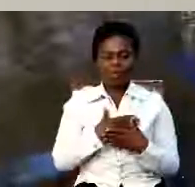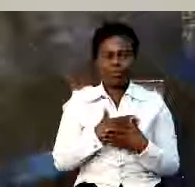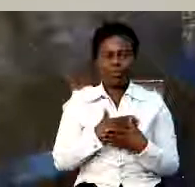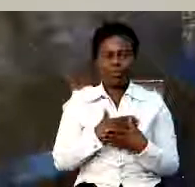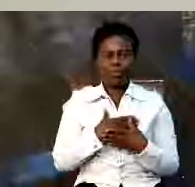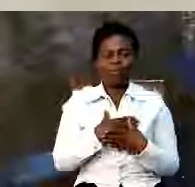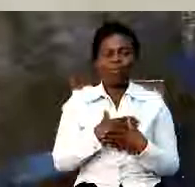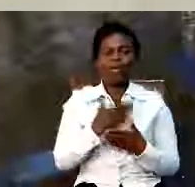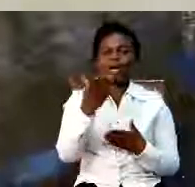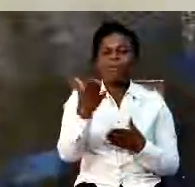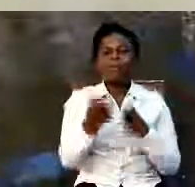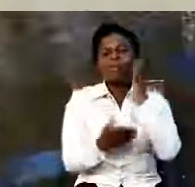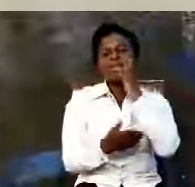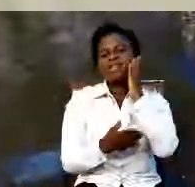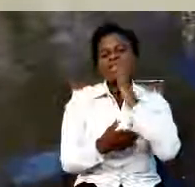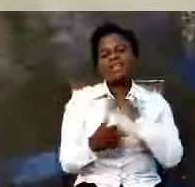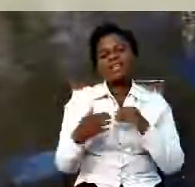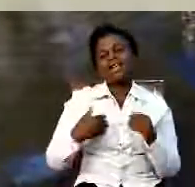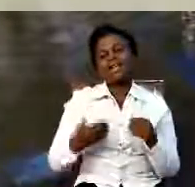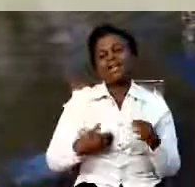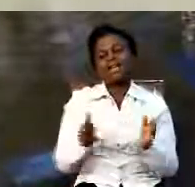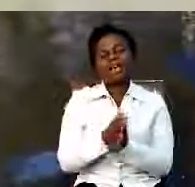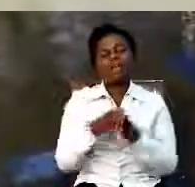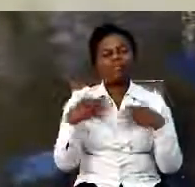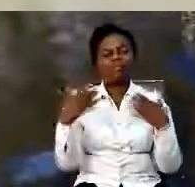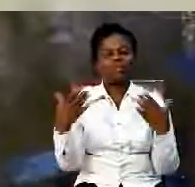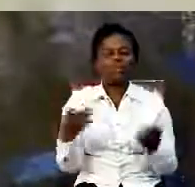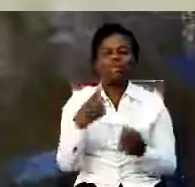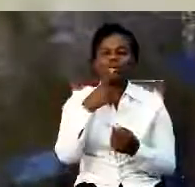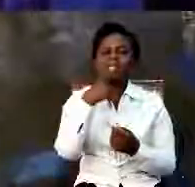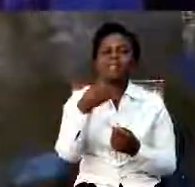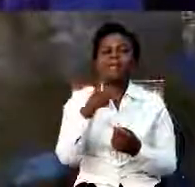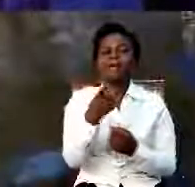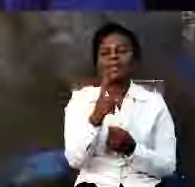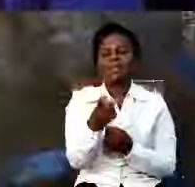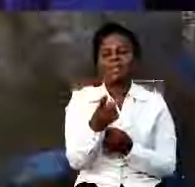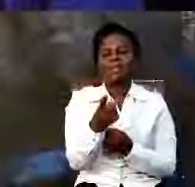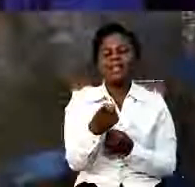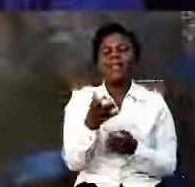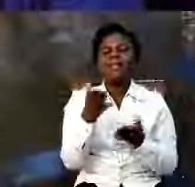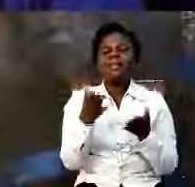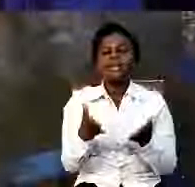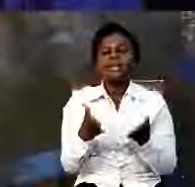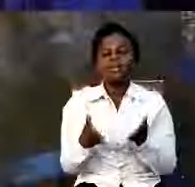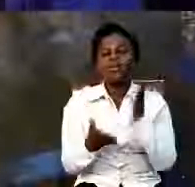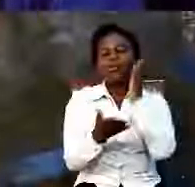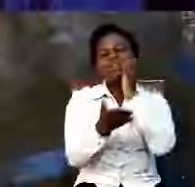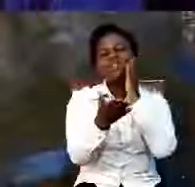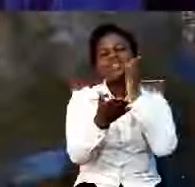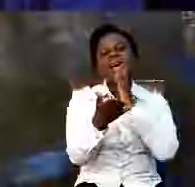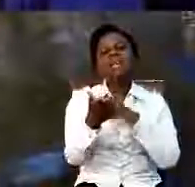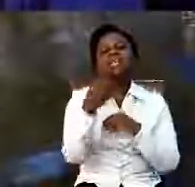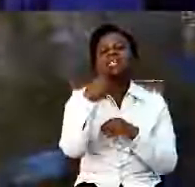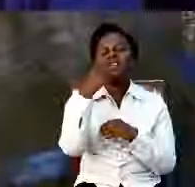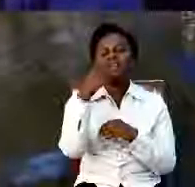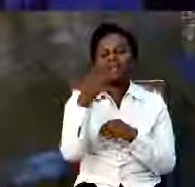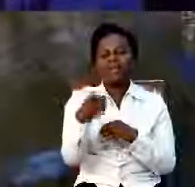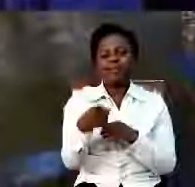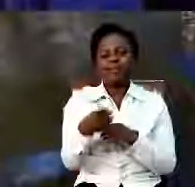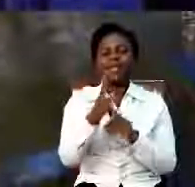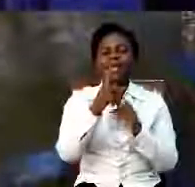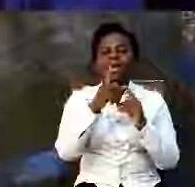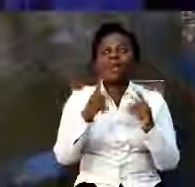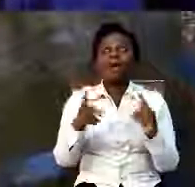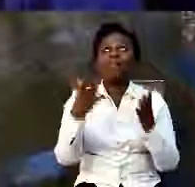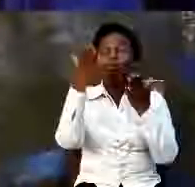Sasa we kama ni kijana na huna mke na umesema hayo, sijui ni mke gani unayemzungumza. Kwa wale vijana, hebu sema kwamba kama